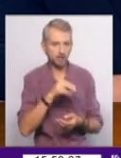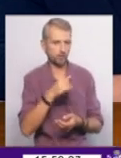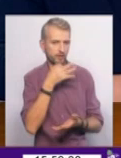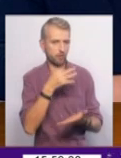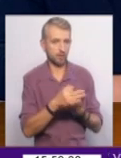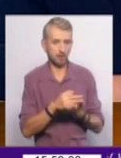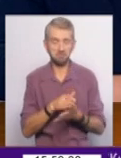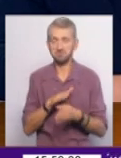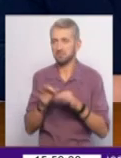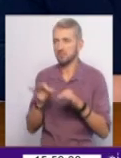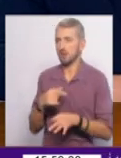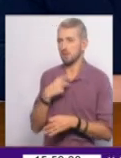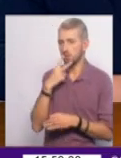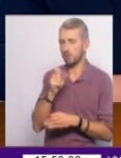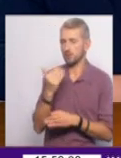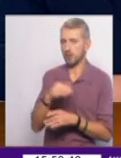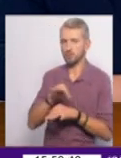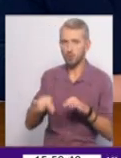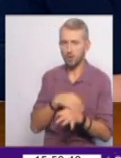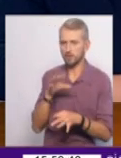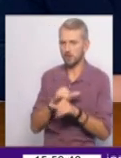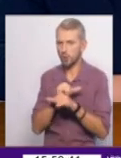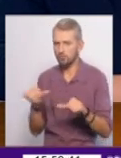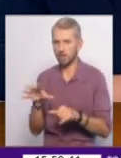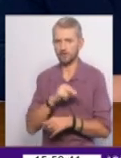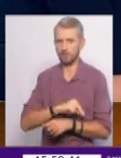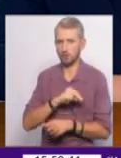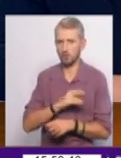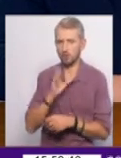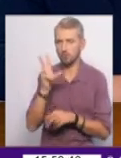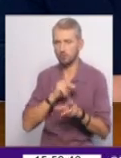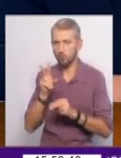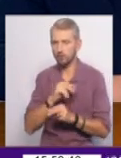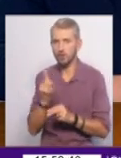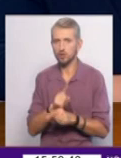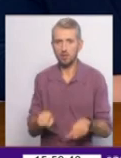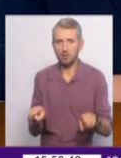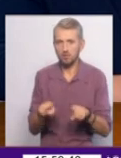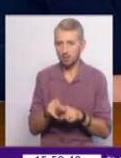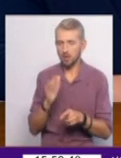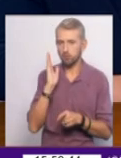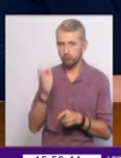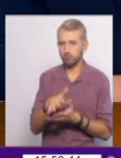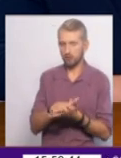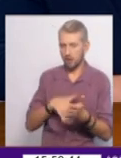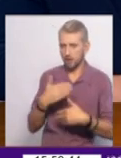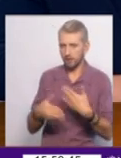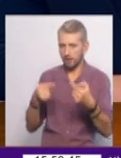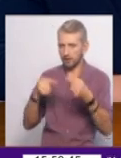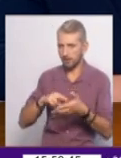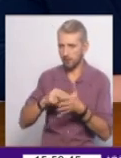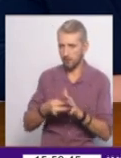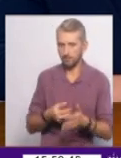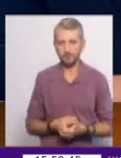ми бачимо це за вашими проектами, що все розвивається, все працює. Будемо сподіватися, що таким чином воно і буде далі йти за планом. Дякую. За